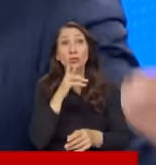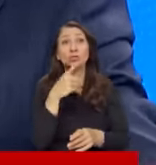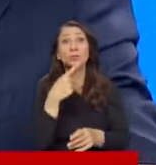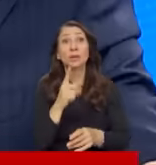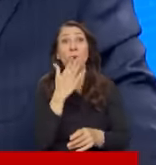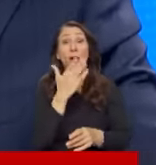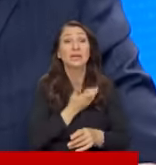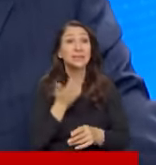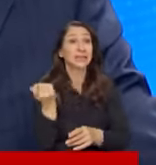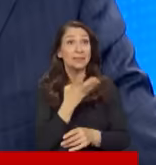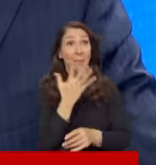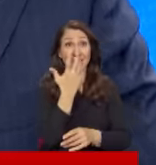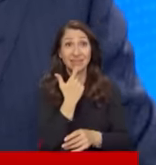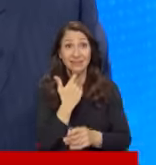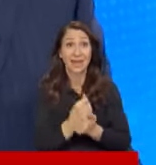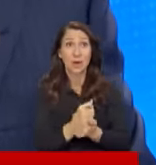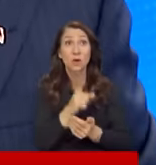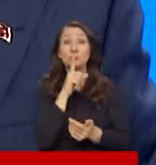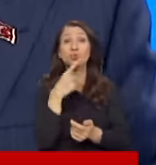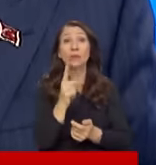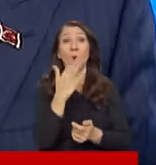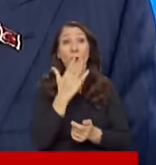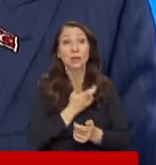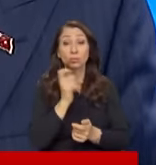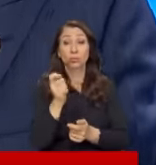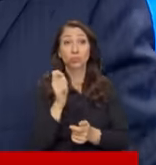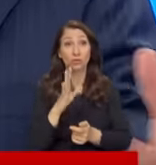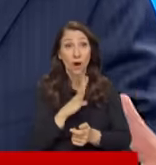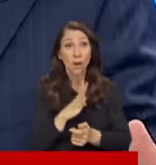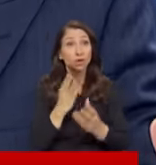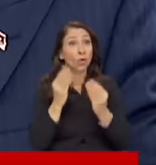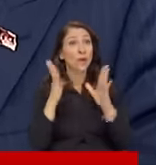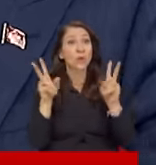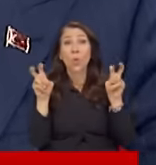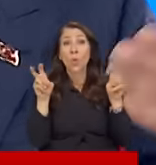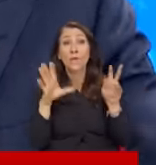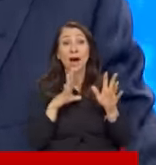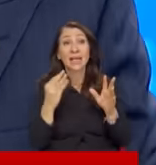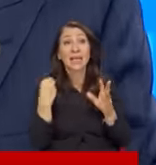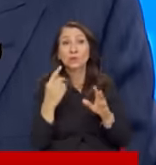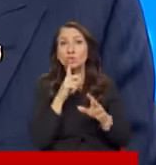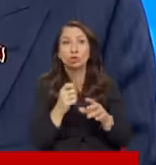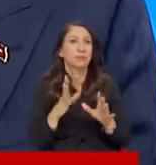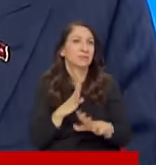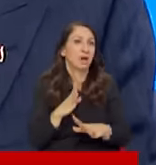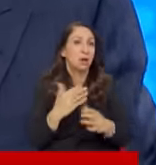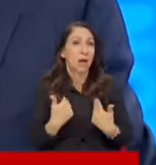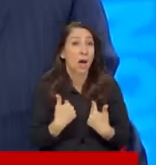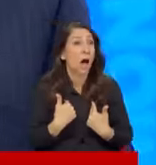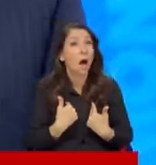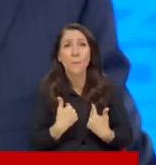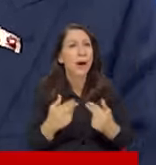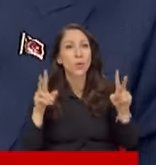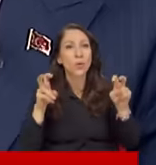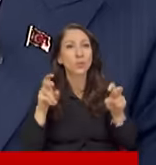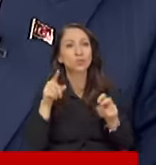toplam öğrenci sayısı 5 senede 100.000 öğrenciye burs var birçok konu var Yeni vaatlerim var ama mesele